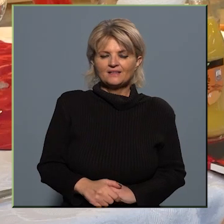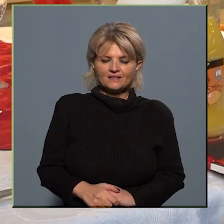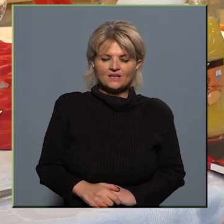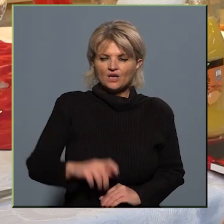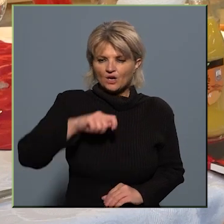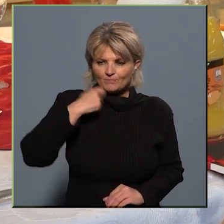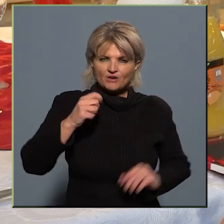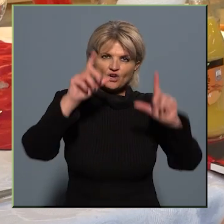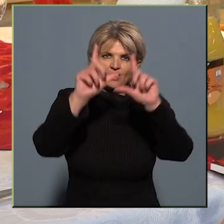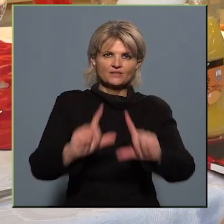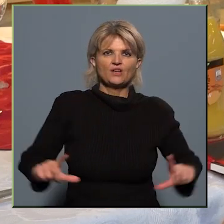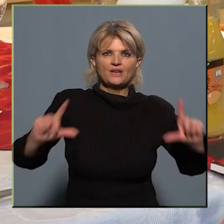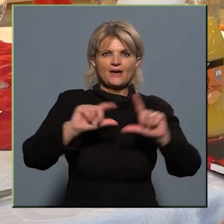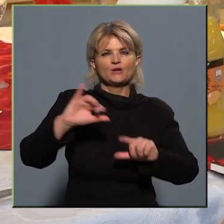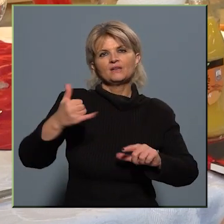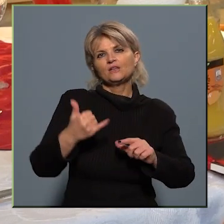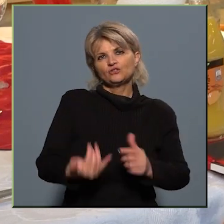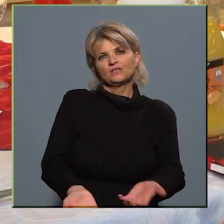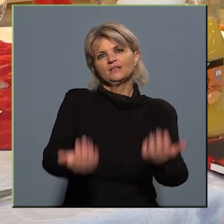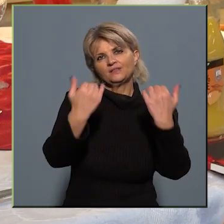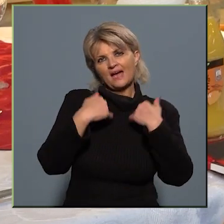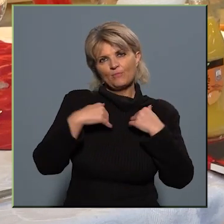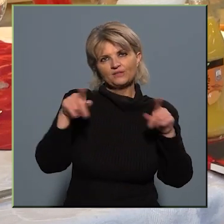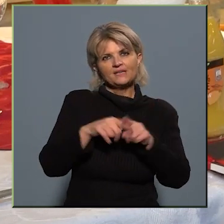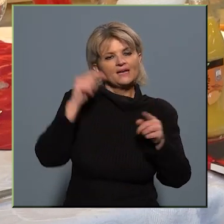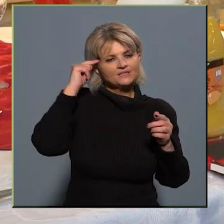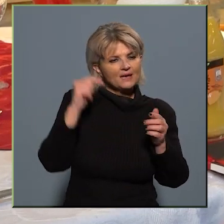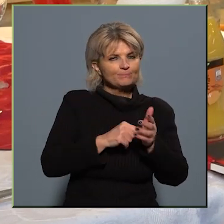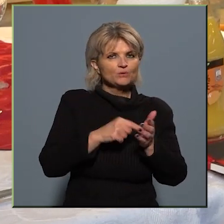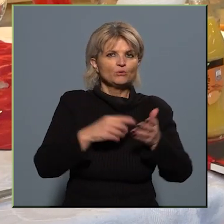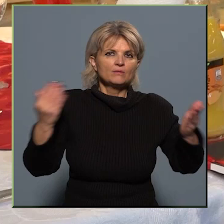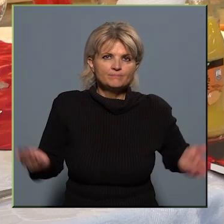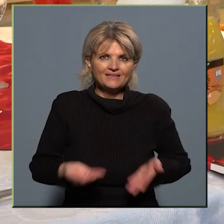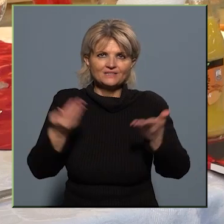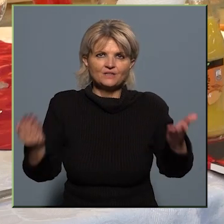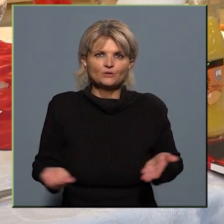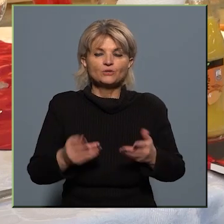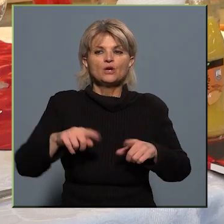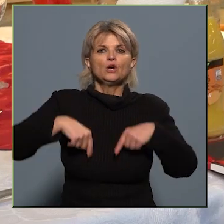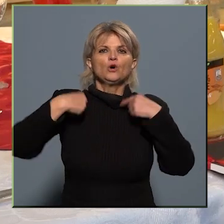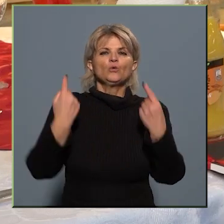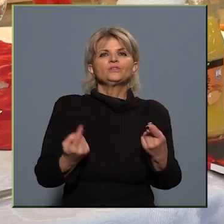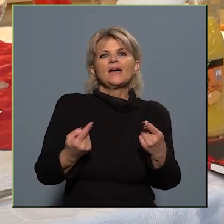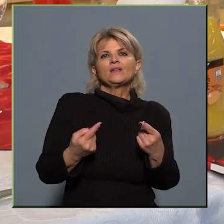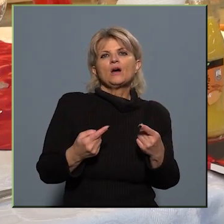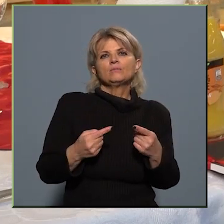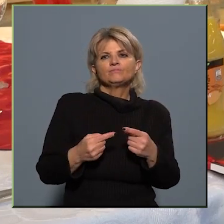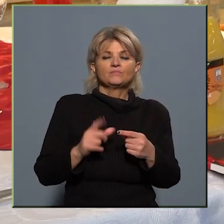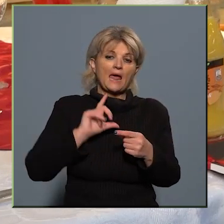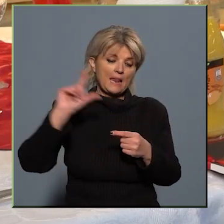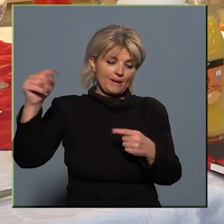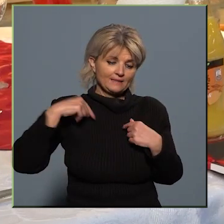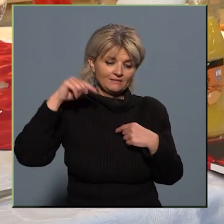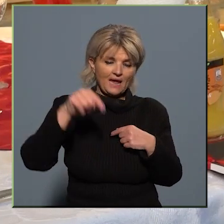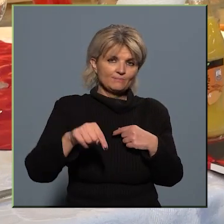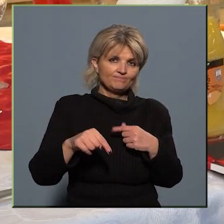Magyar tanárom is tápolt ilyen szempontból, tehát biztatott, de aztán utána kikerültem abból a körből,